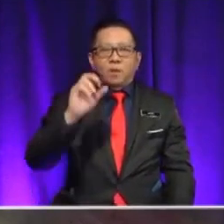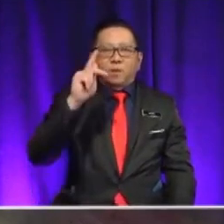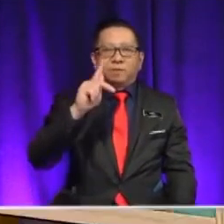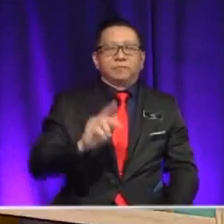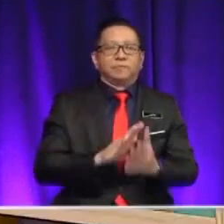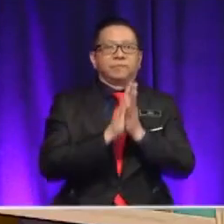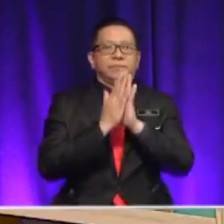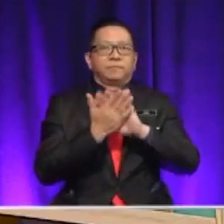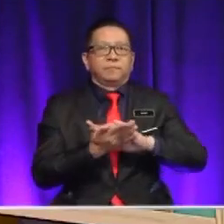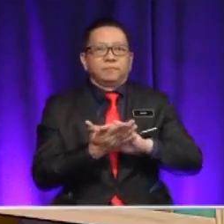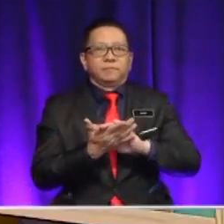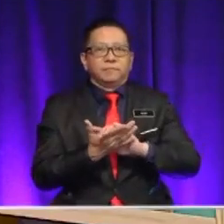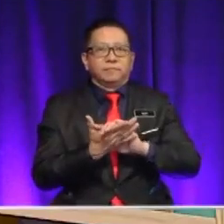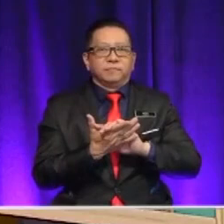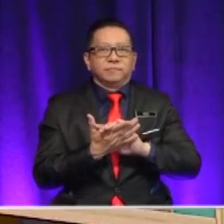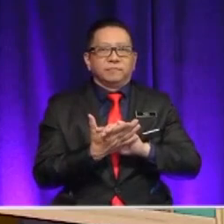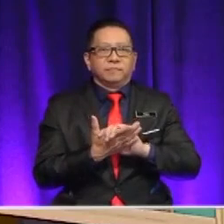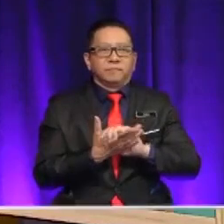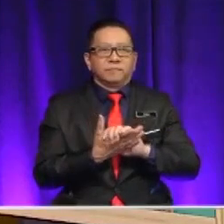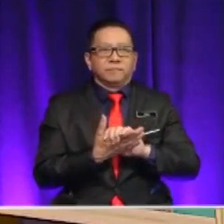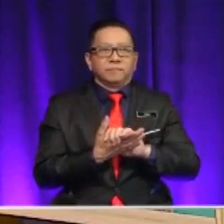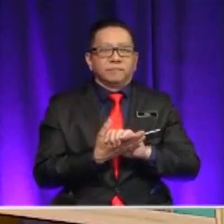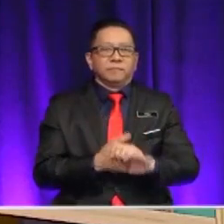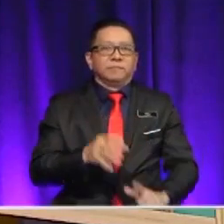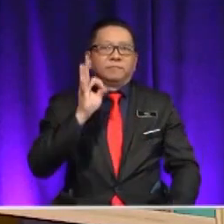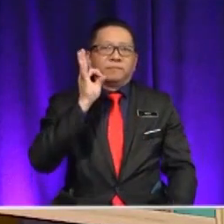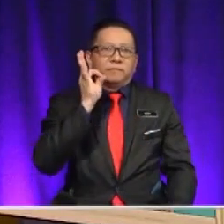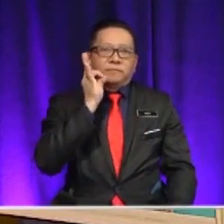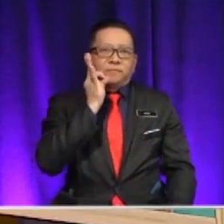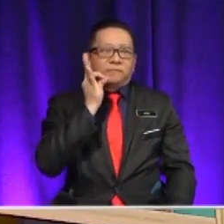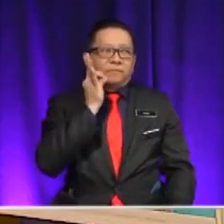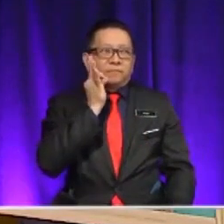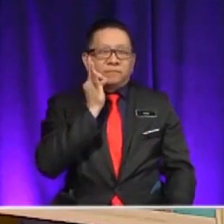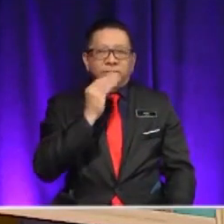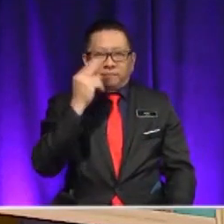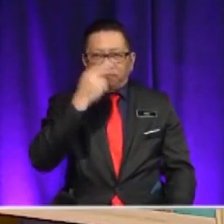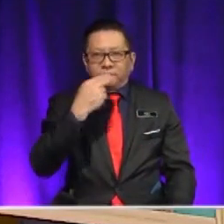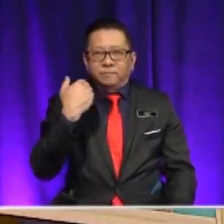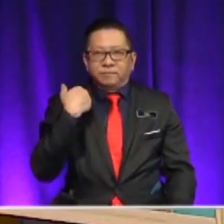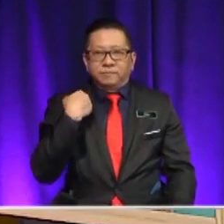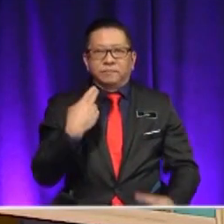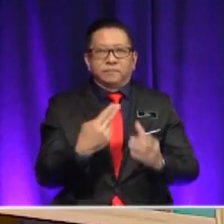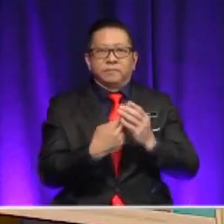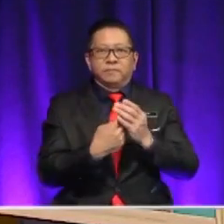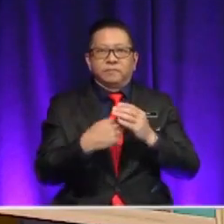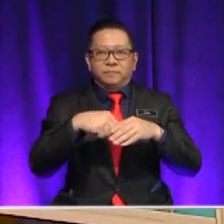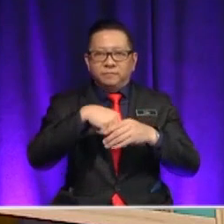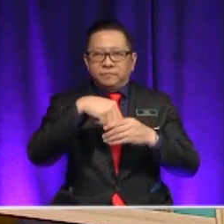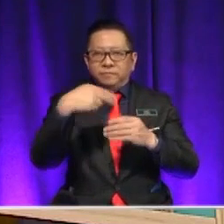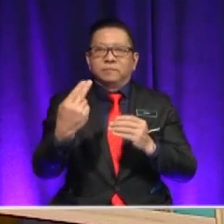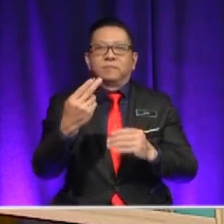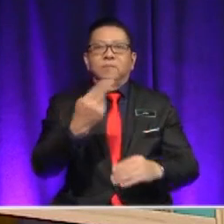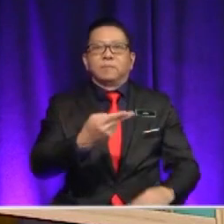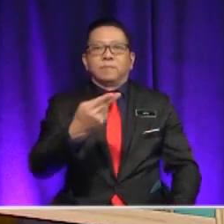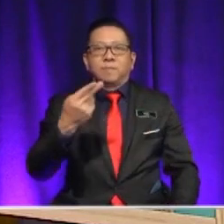jadi sebelum tu kan Mira, Cik Farah ada di hadapan Mira tu. Okey, kita ada hasilkan satu bahan yang